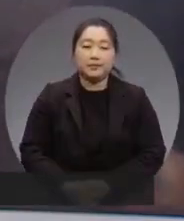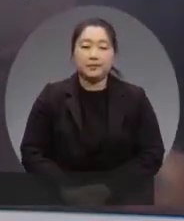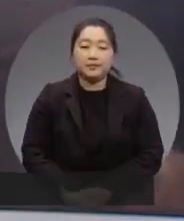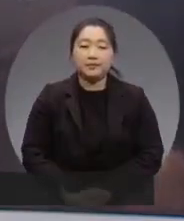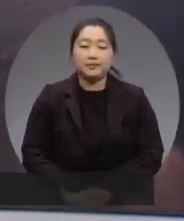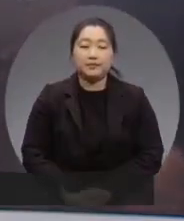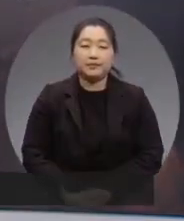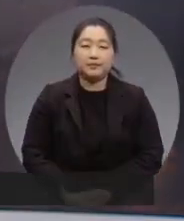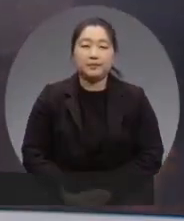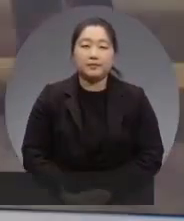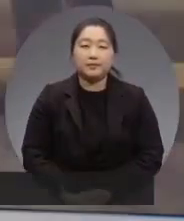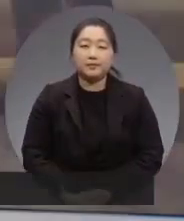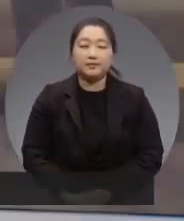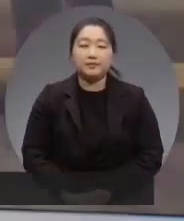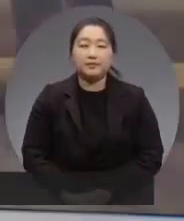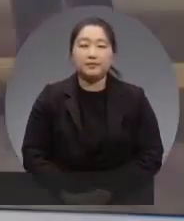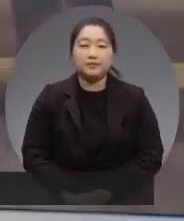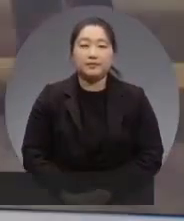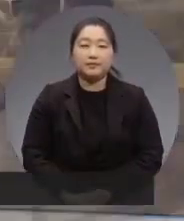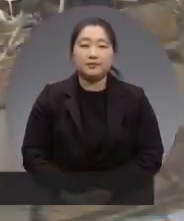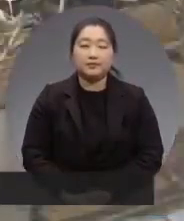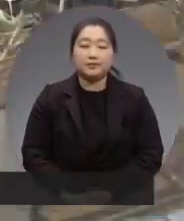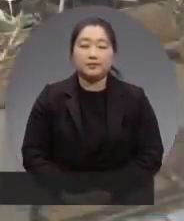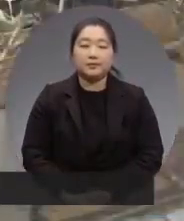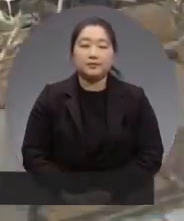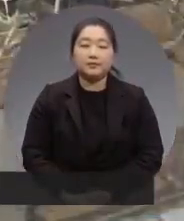김은초 기자가 보도합니다.